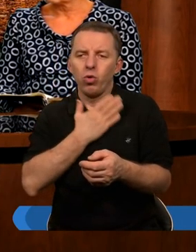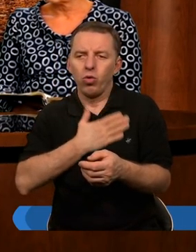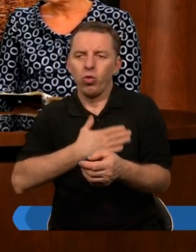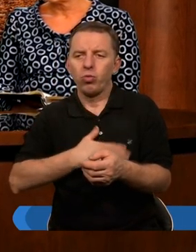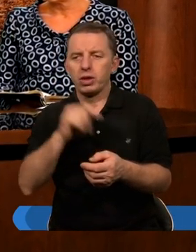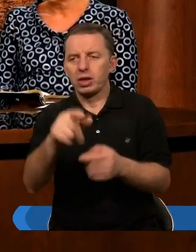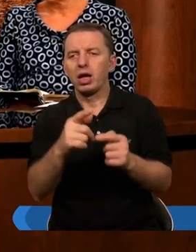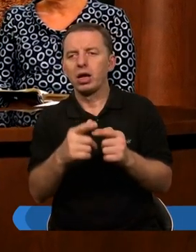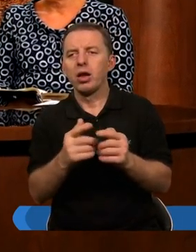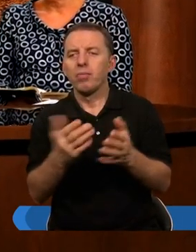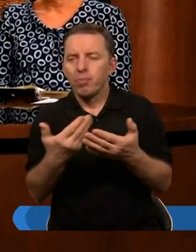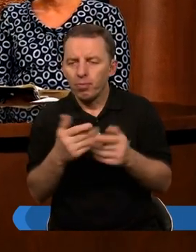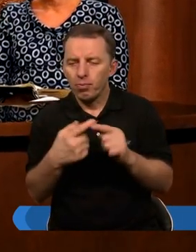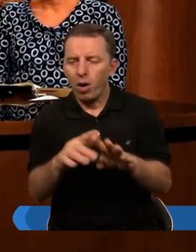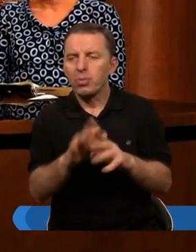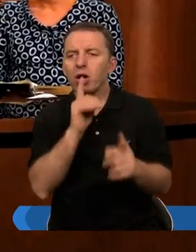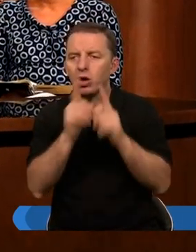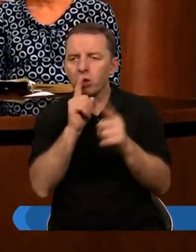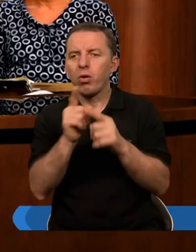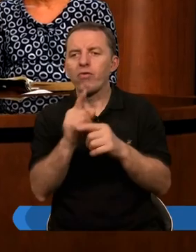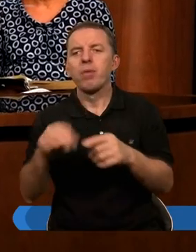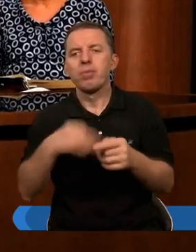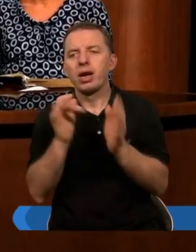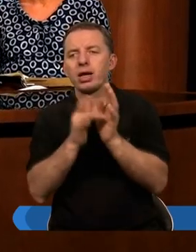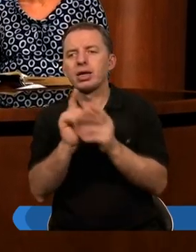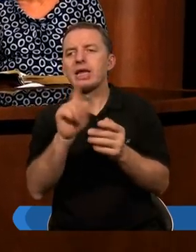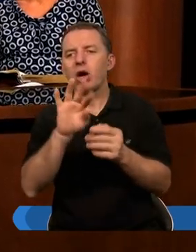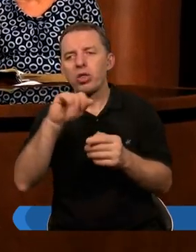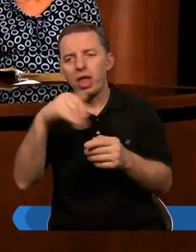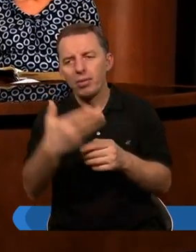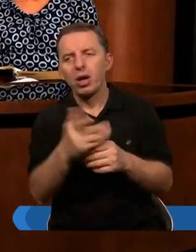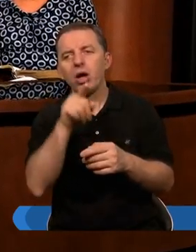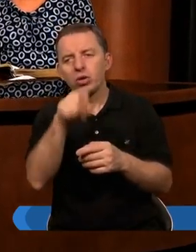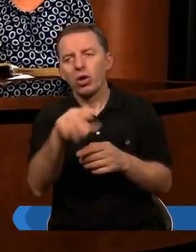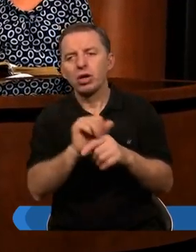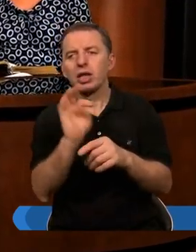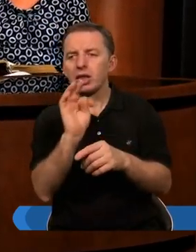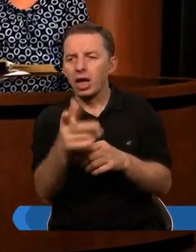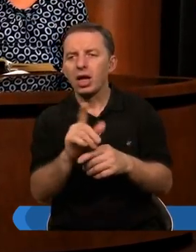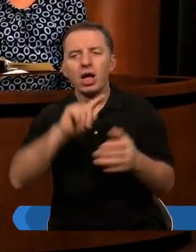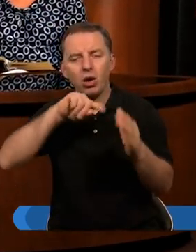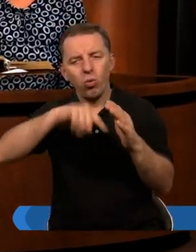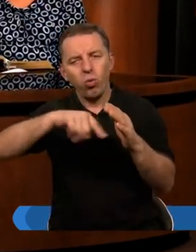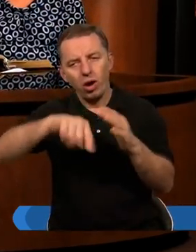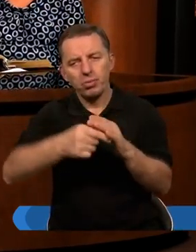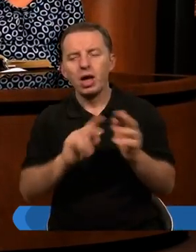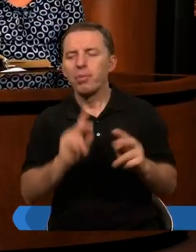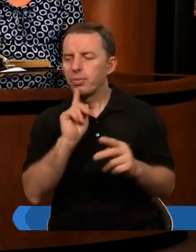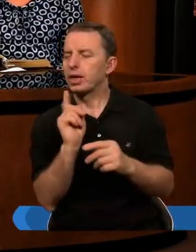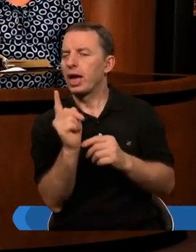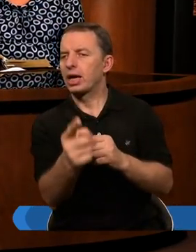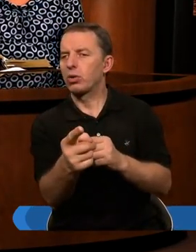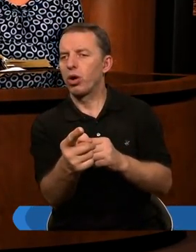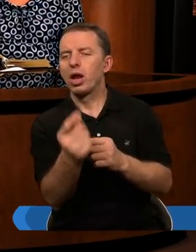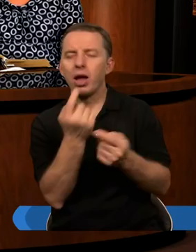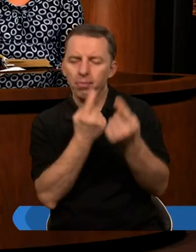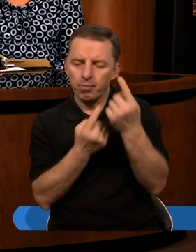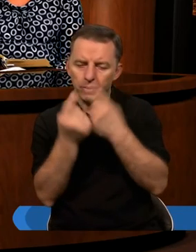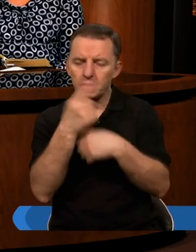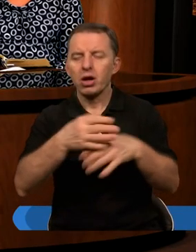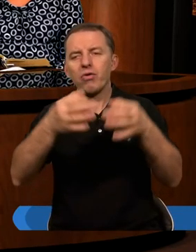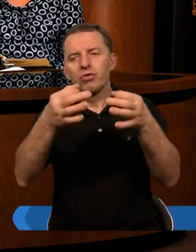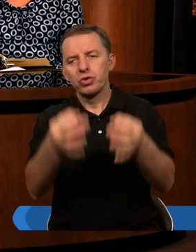moment rozmowy Pana Jezusa z Nikodemem, bo to jest takie głębokie przesłanie. I myślę,